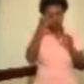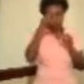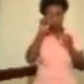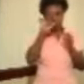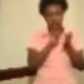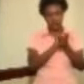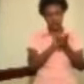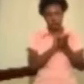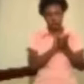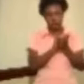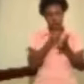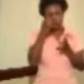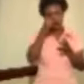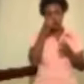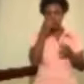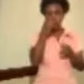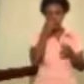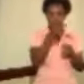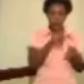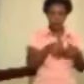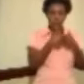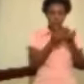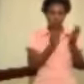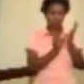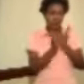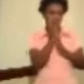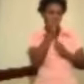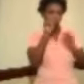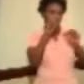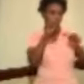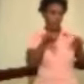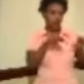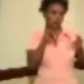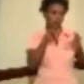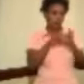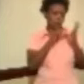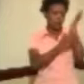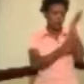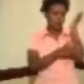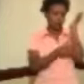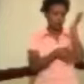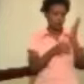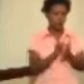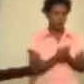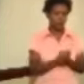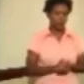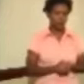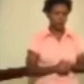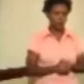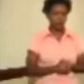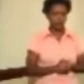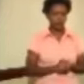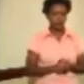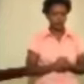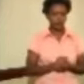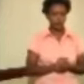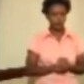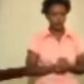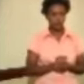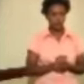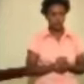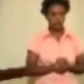spécification des axes de développement selon ça, chaque région offrir. Bien, monsieur Martelly, ou bien on va